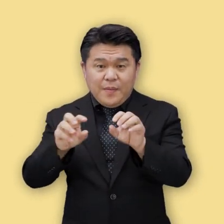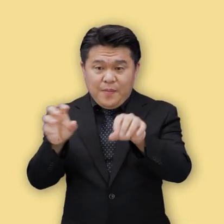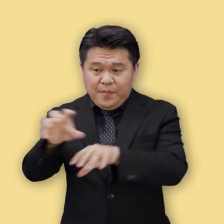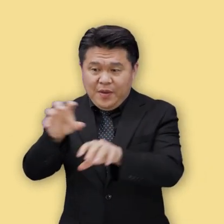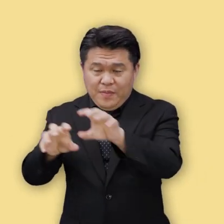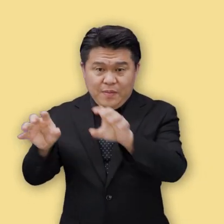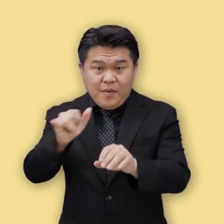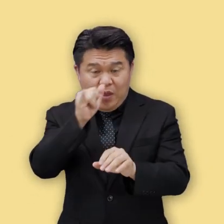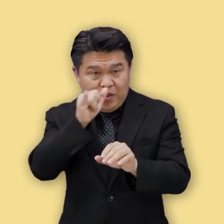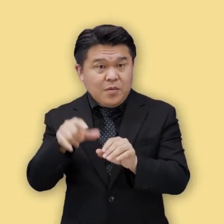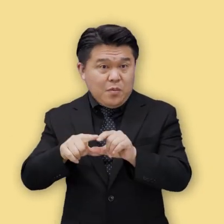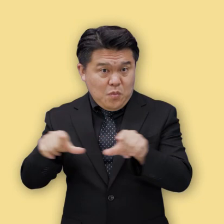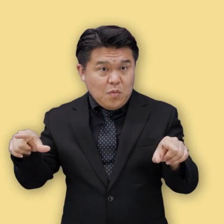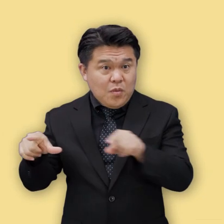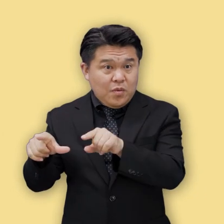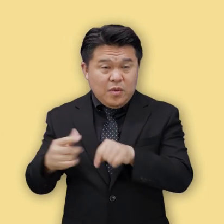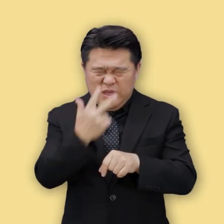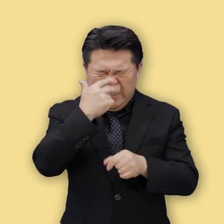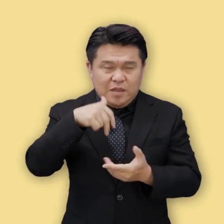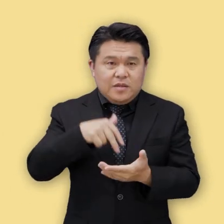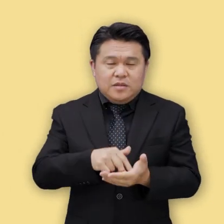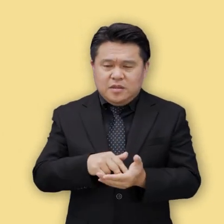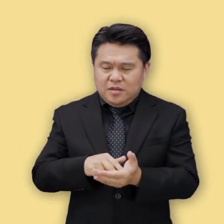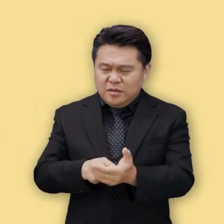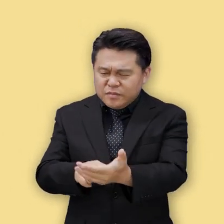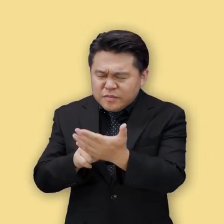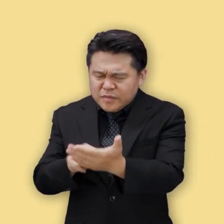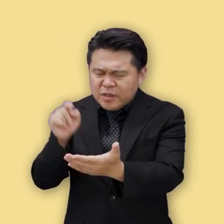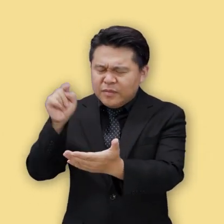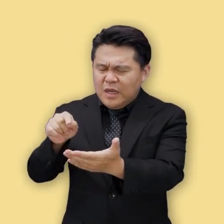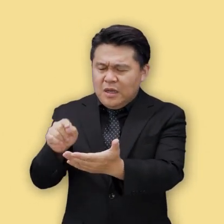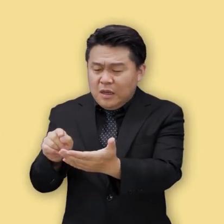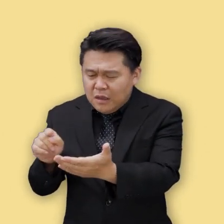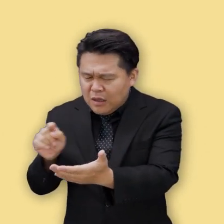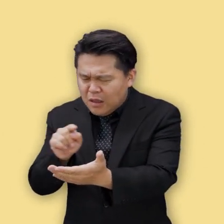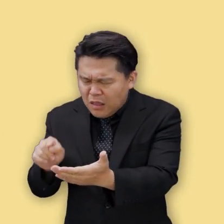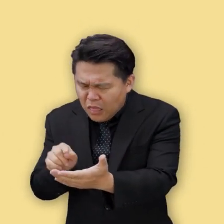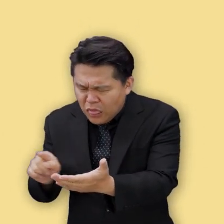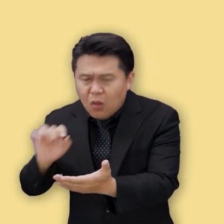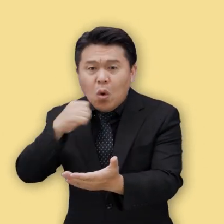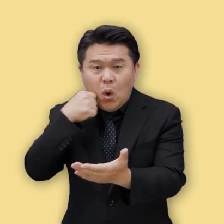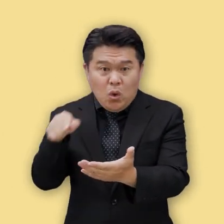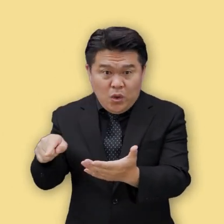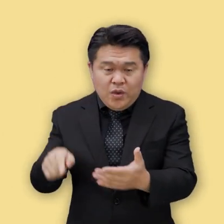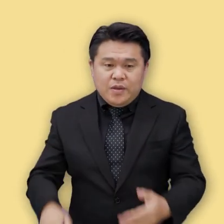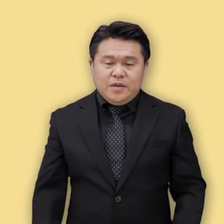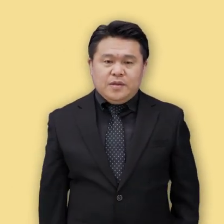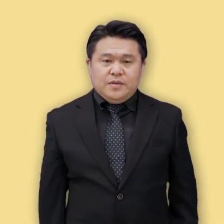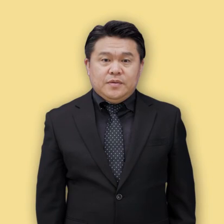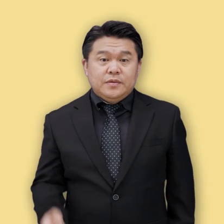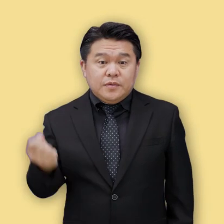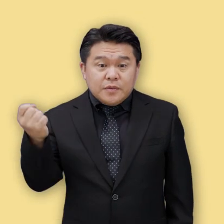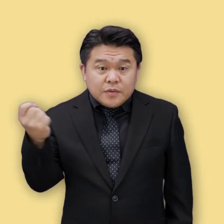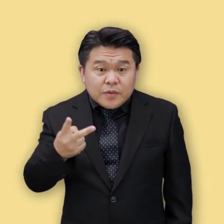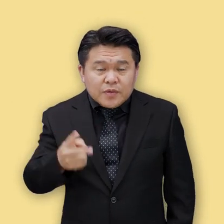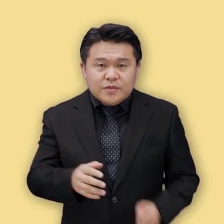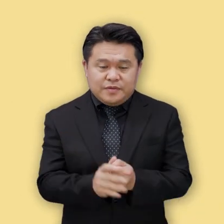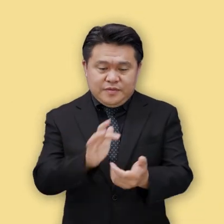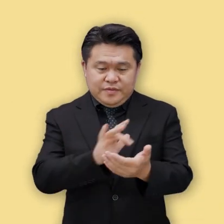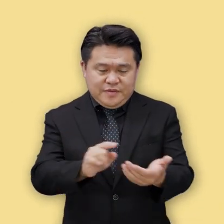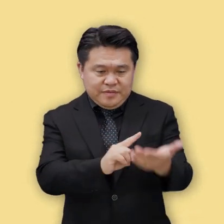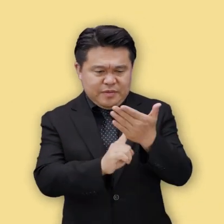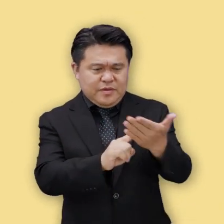경우가 많이 있는데요. 시각장애인에게는 굉장히 어려워진 미션이 될 수 있습니다. 또